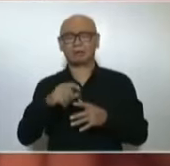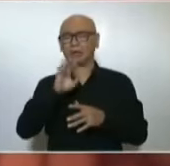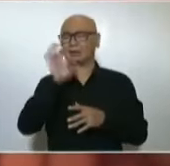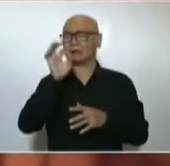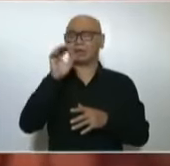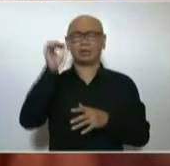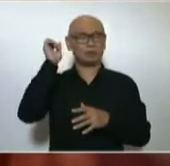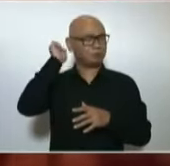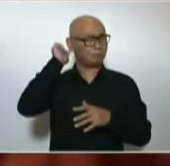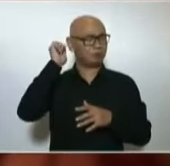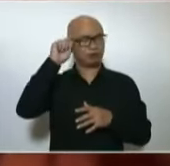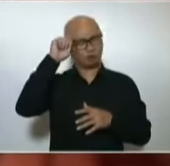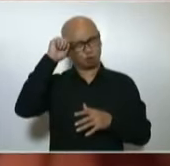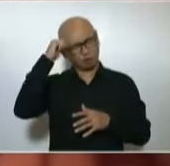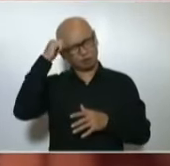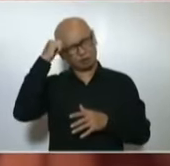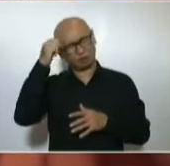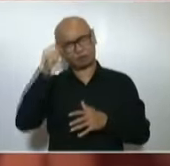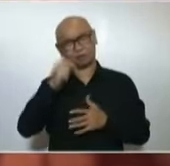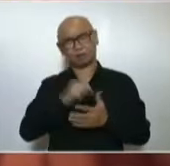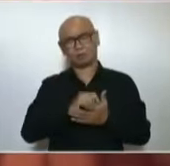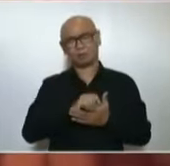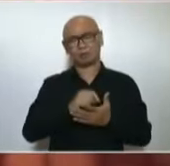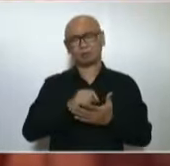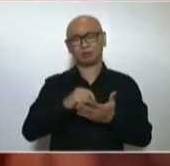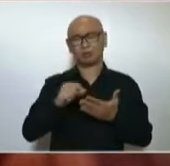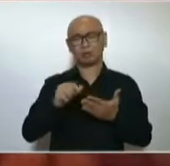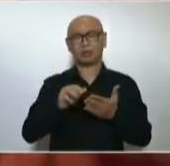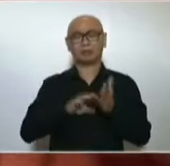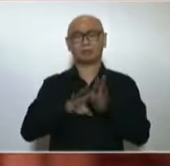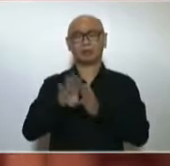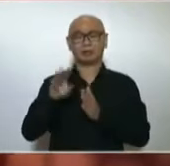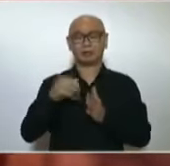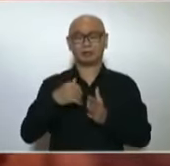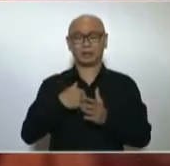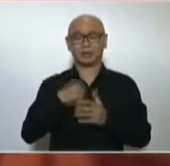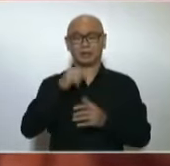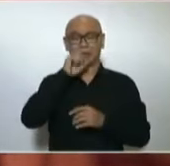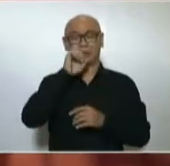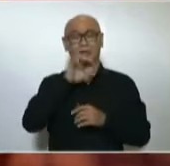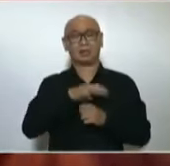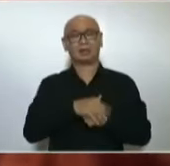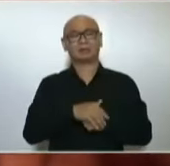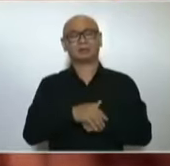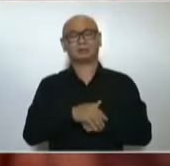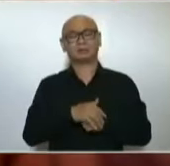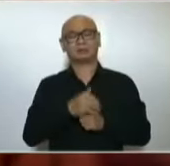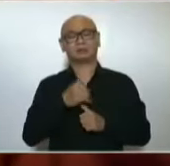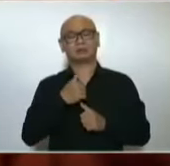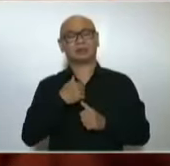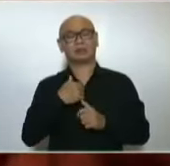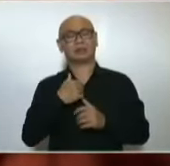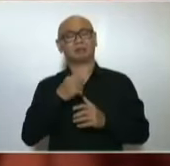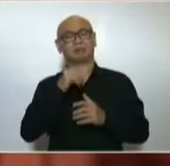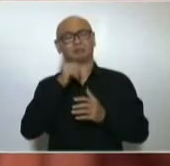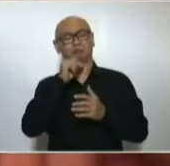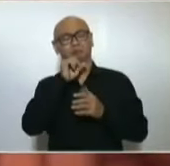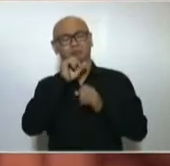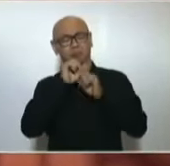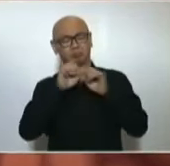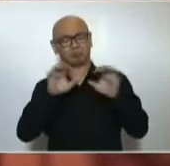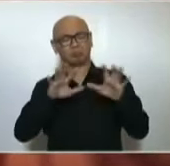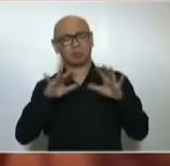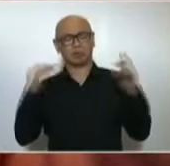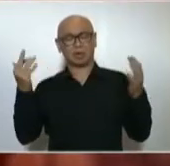menanyakanari rasa kesulitan sekolah ke depan saya sampaikan saya pastikan kepada